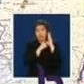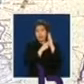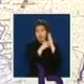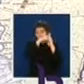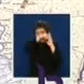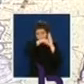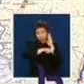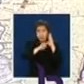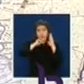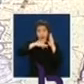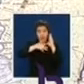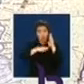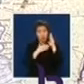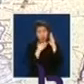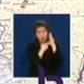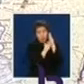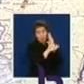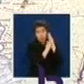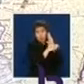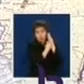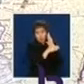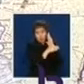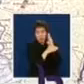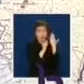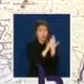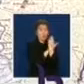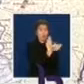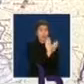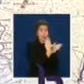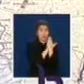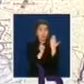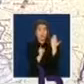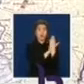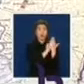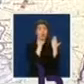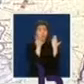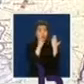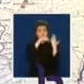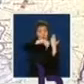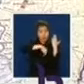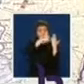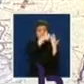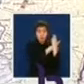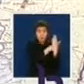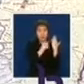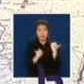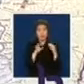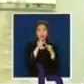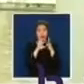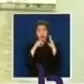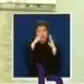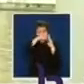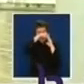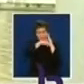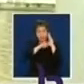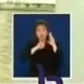ระทรวงสาธารณสุขหรือศูนย์กู้ชีพนเรนทร นะคะซึ่งก็เป็นที่ตั้งของศูนย์อพยพผู้ป่วยฉุกเฉินทางอากาศบริเวณลานบิน